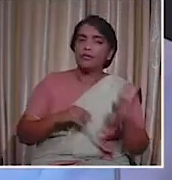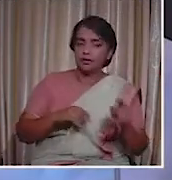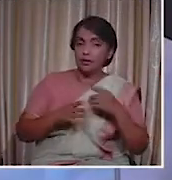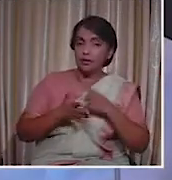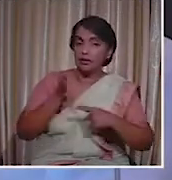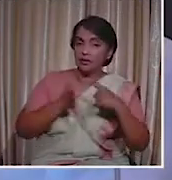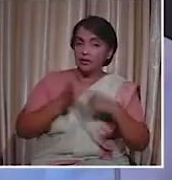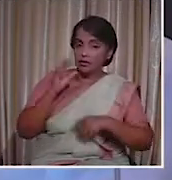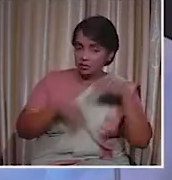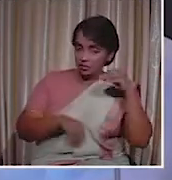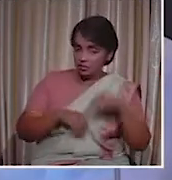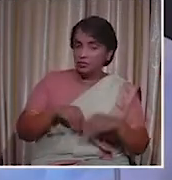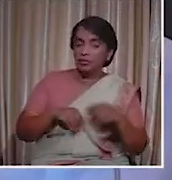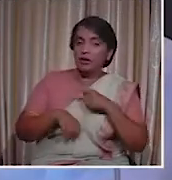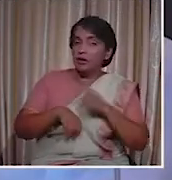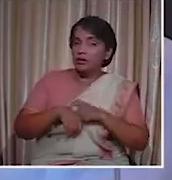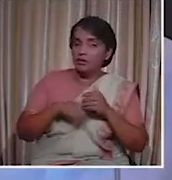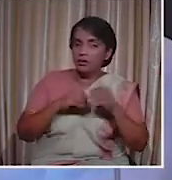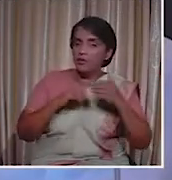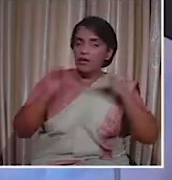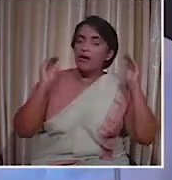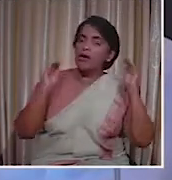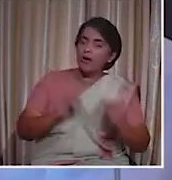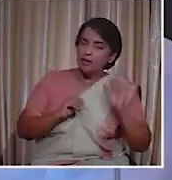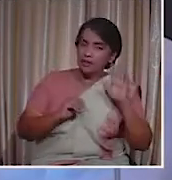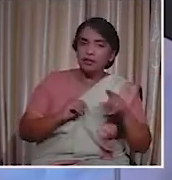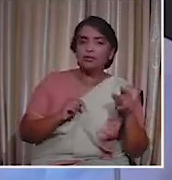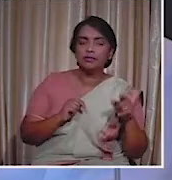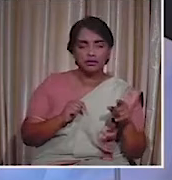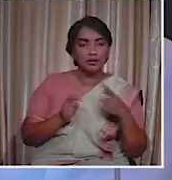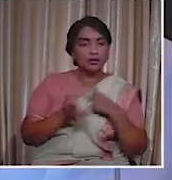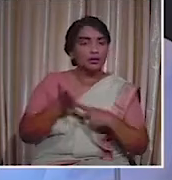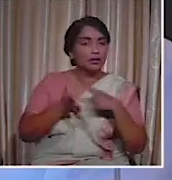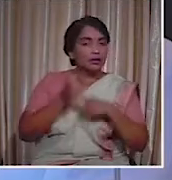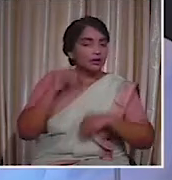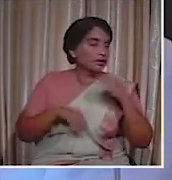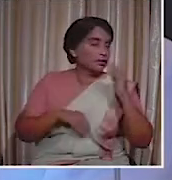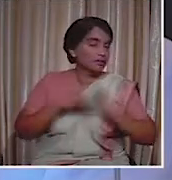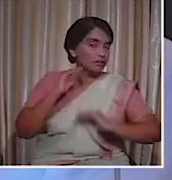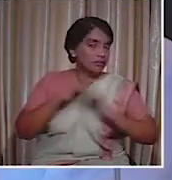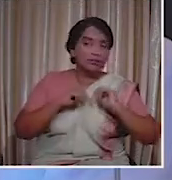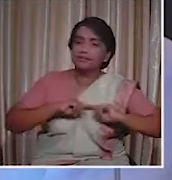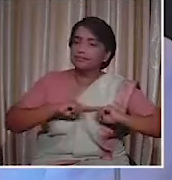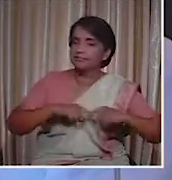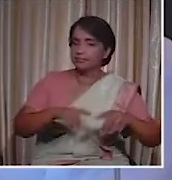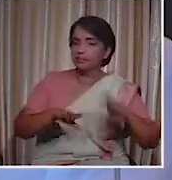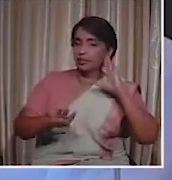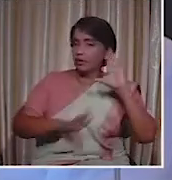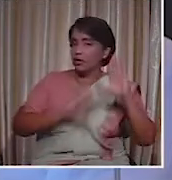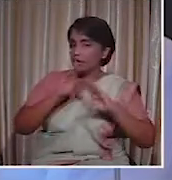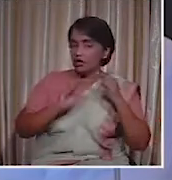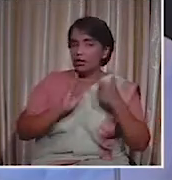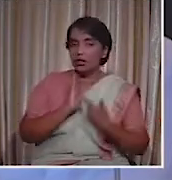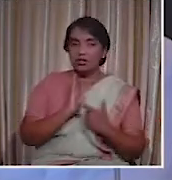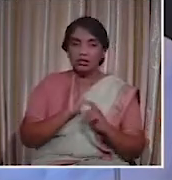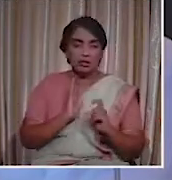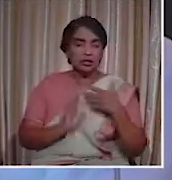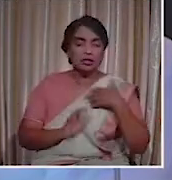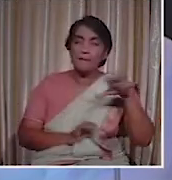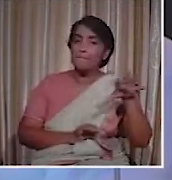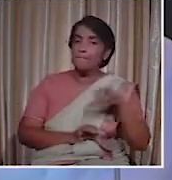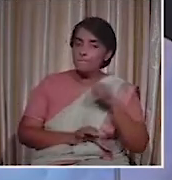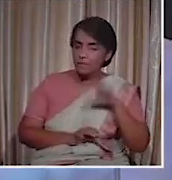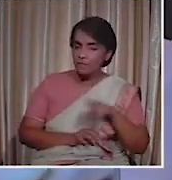සඳහා යෙදෙන කාලය අඩු කළ යුතු බවටද මැතිවරණ ක්‍රියාවරයේදී තොරතුරු තාක්ෂණය භාවිතා